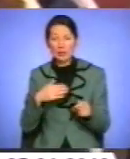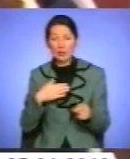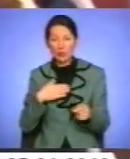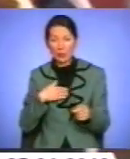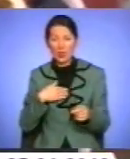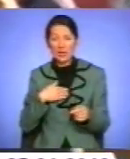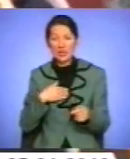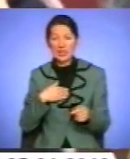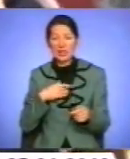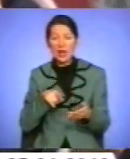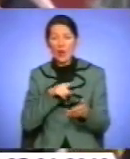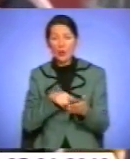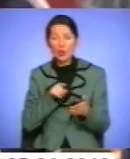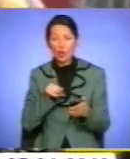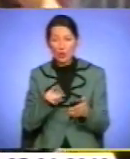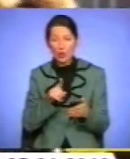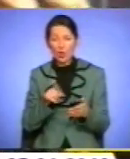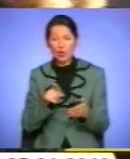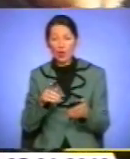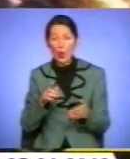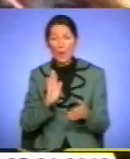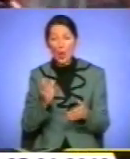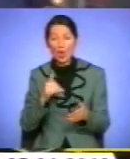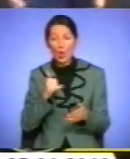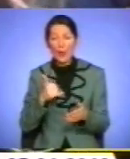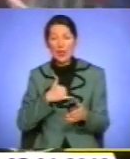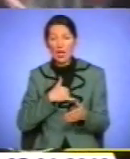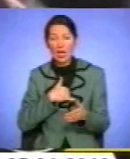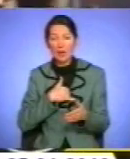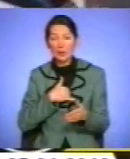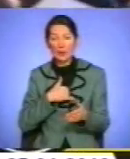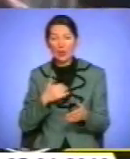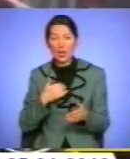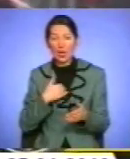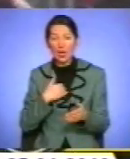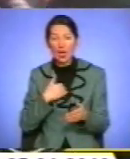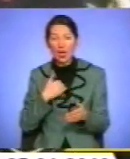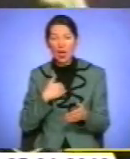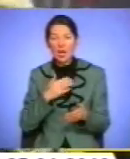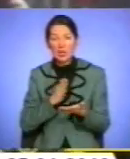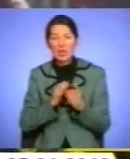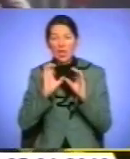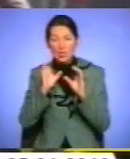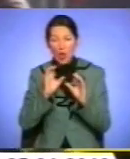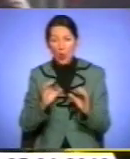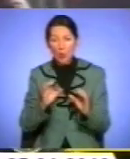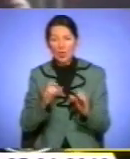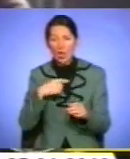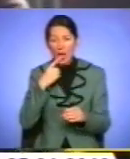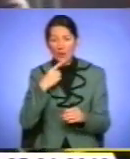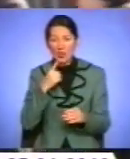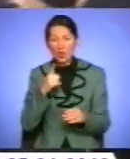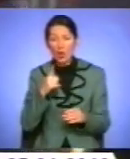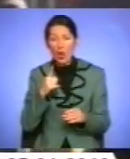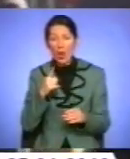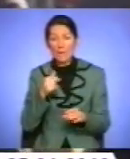заводу вопрос того, що на будущее не буде у мене. Ви знаєте, завдяки у нас прийняті закони, дозволяючи